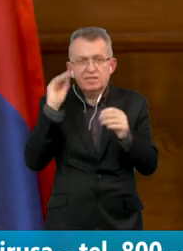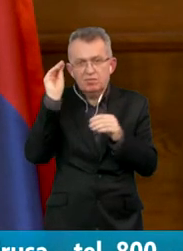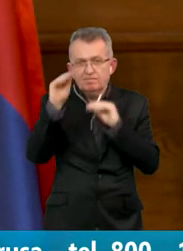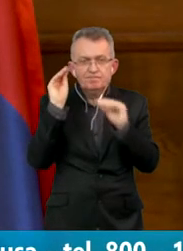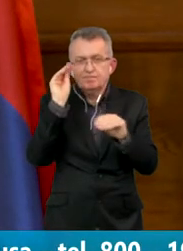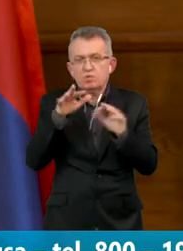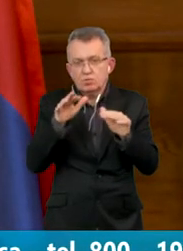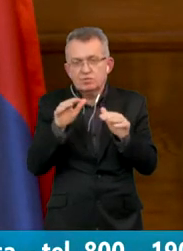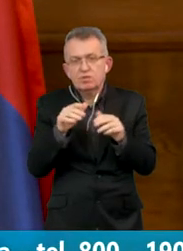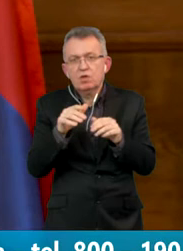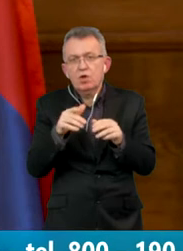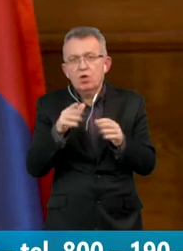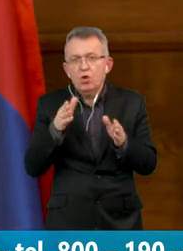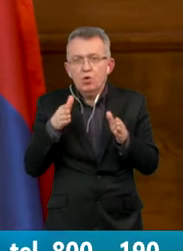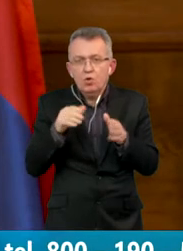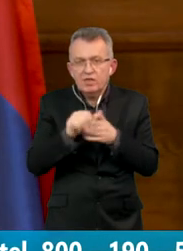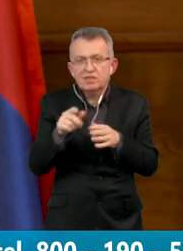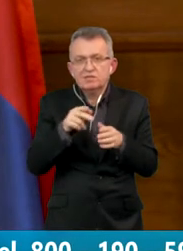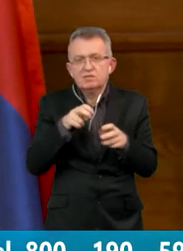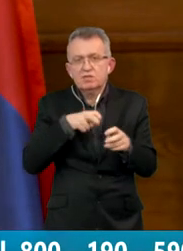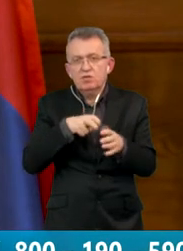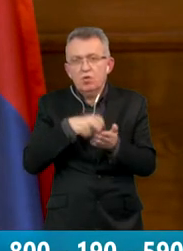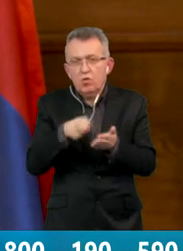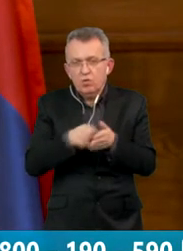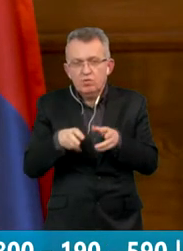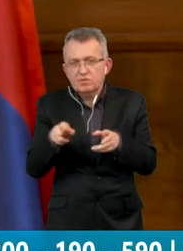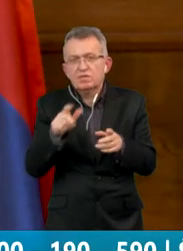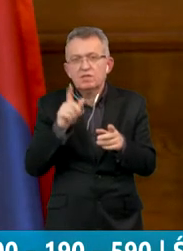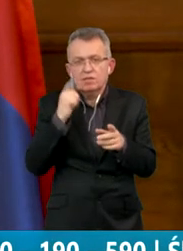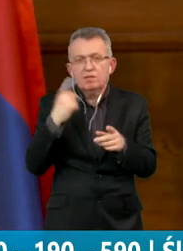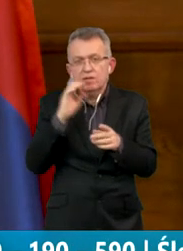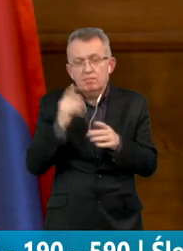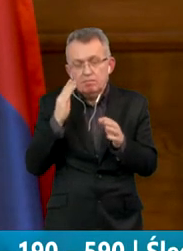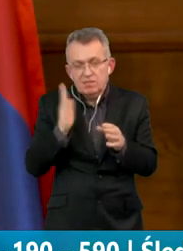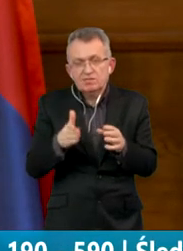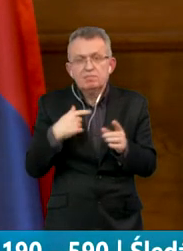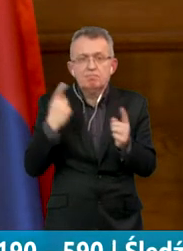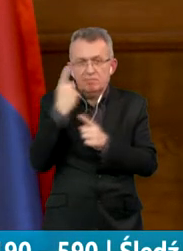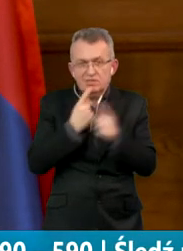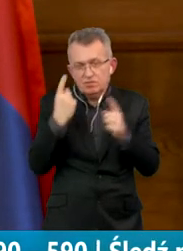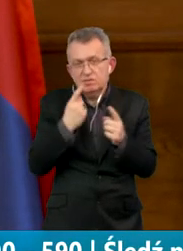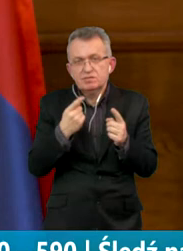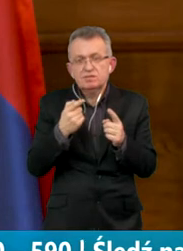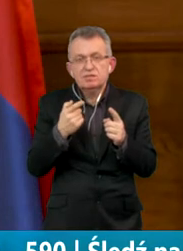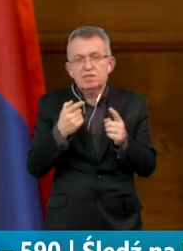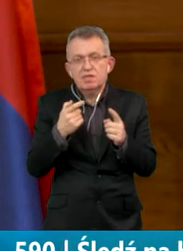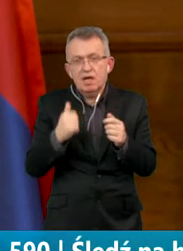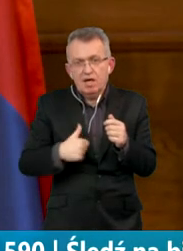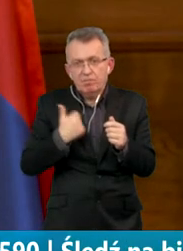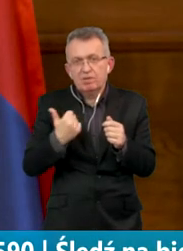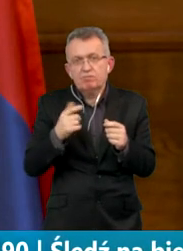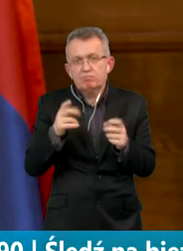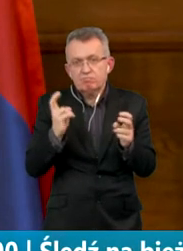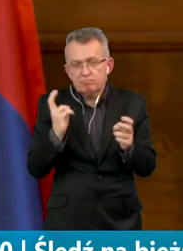dotyczące chodników przy tej ulicy, więc będziemy się nad tym zastanawiali, aby